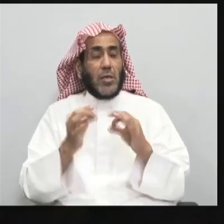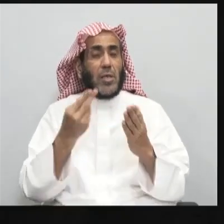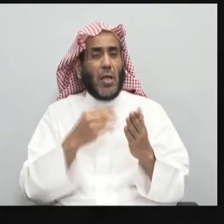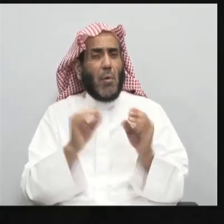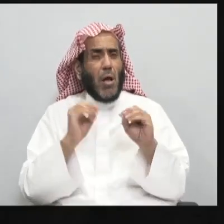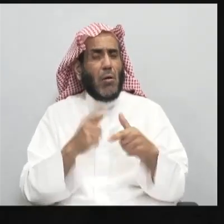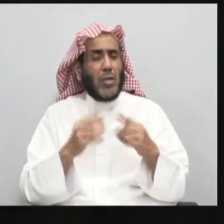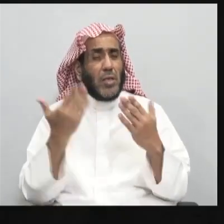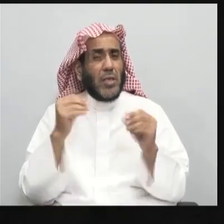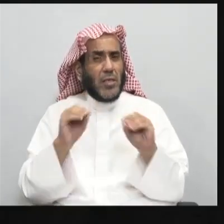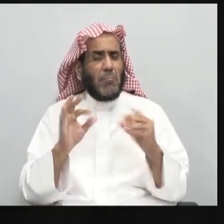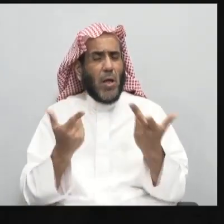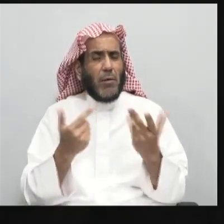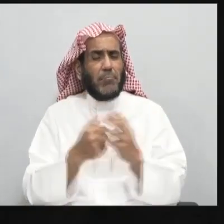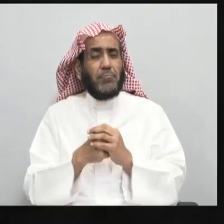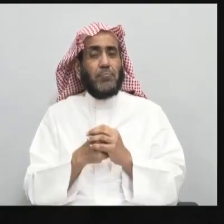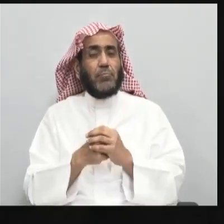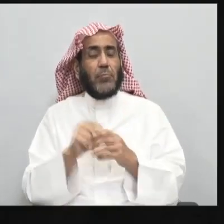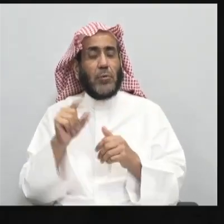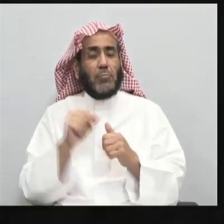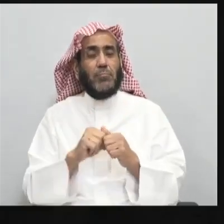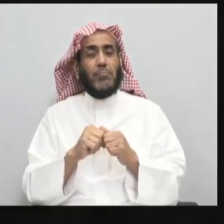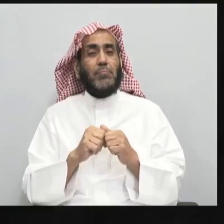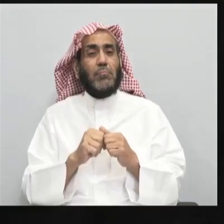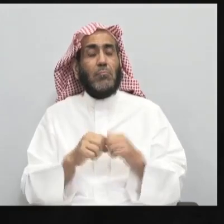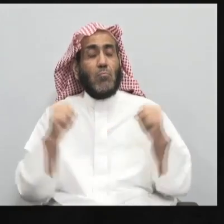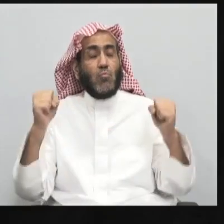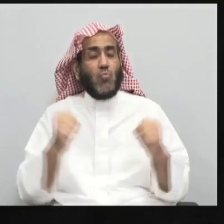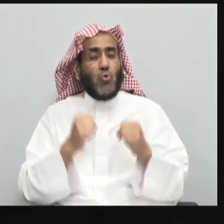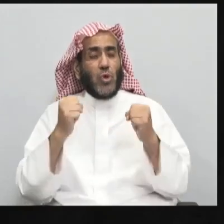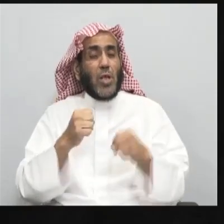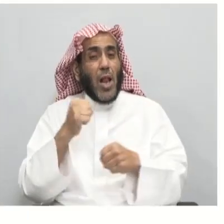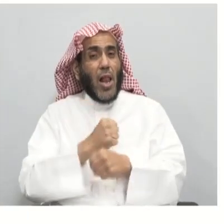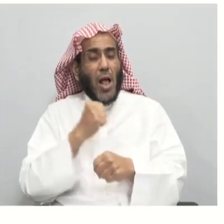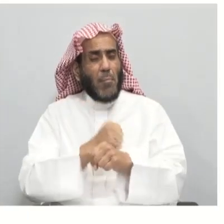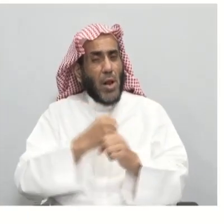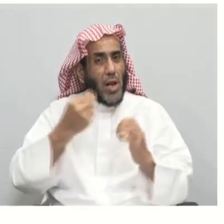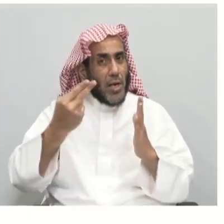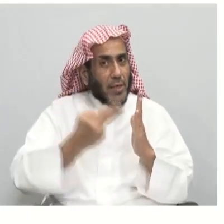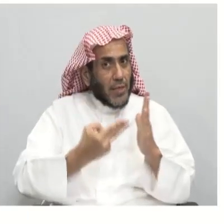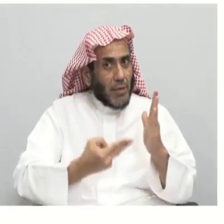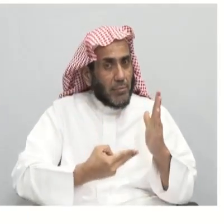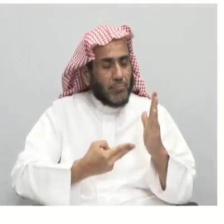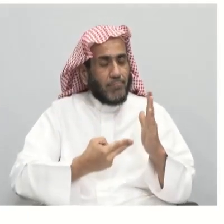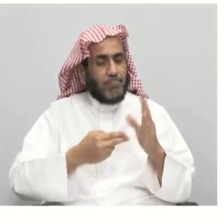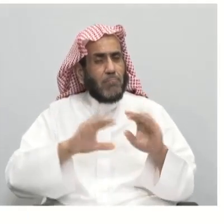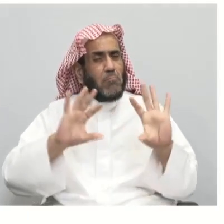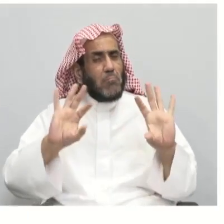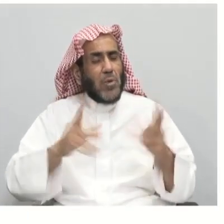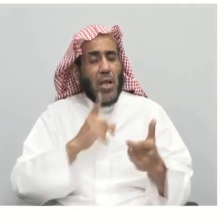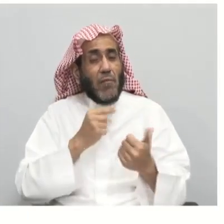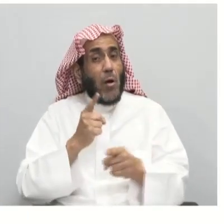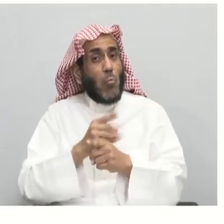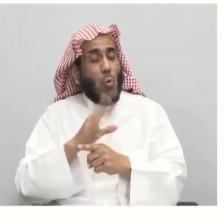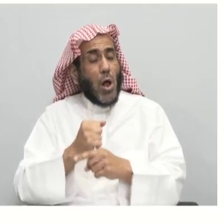التي درسناها احسنتم مراجعه العمل الكتابي كيف اراجع العمل